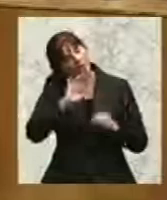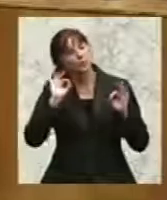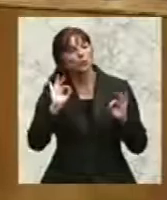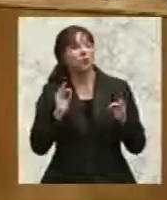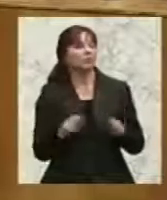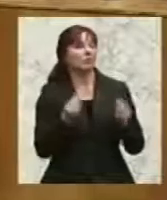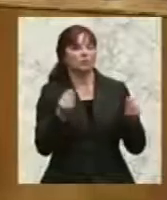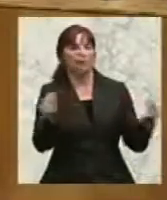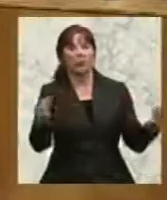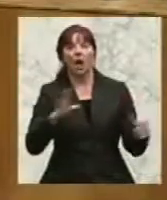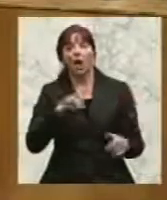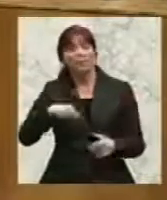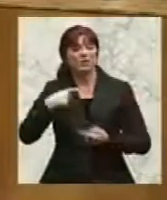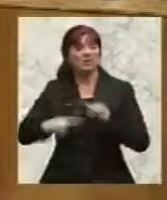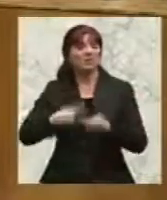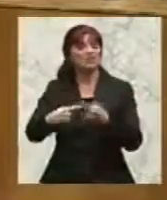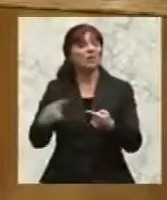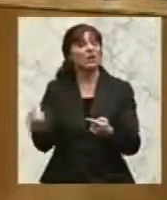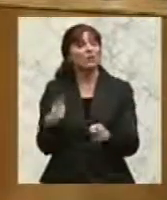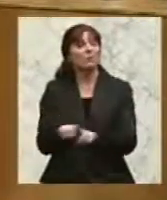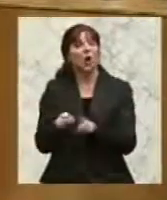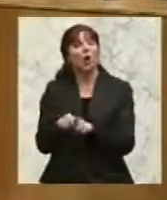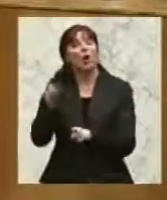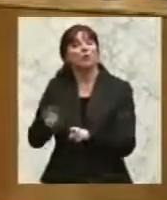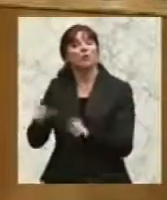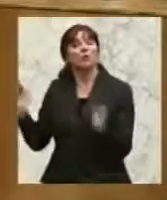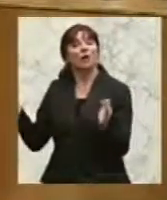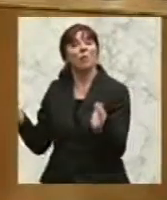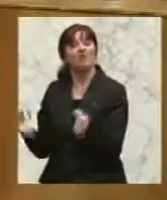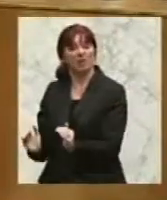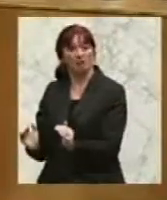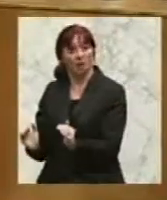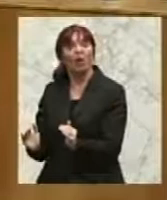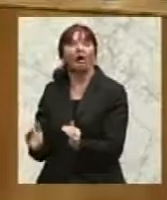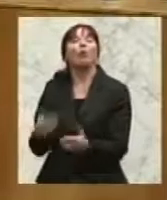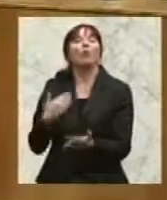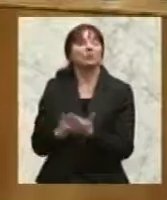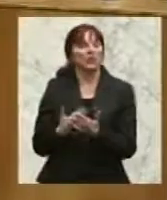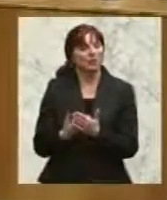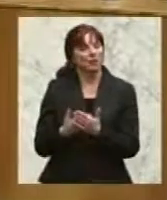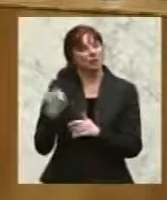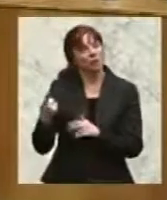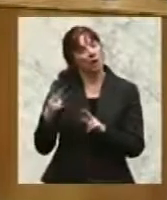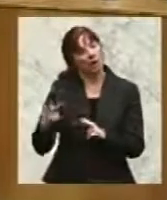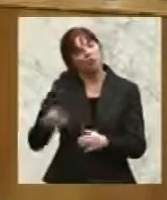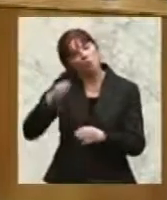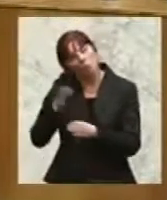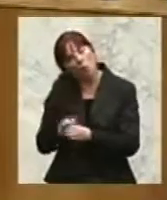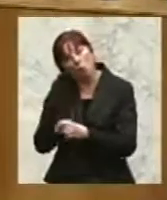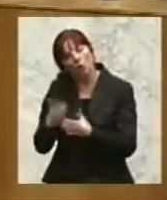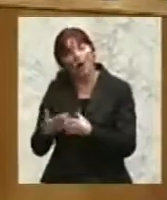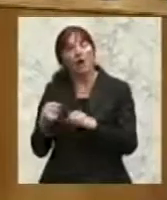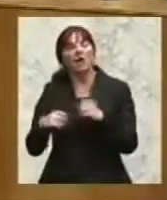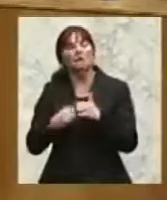diese Entwicklungen auch die Personalengpässe im Rechnungshof. Tatsache ist, die dargestellte Lücke im Rechnungshofbudget kann selbst aus